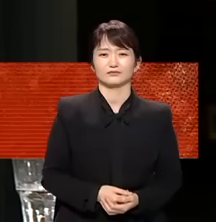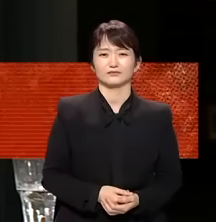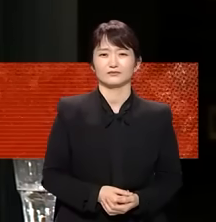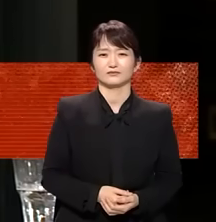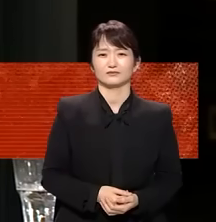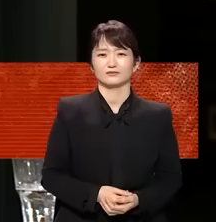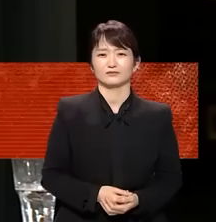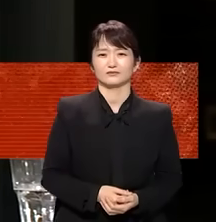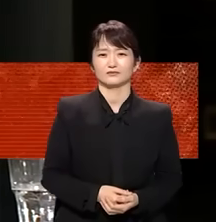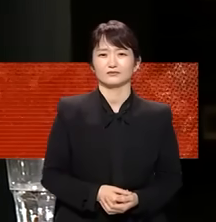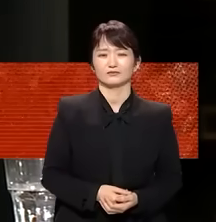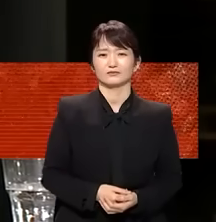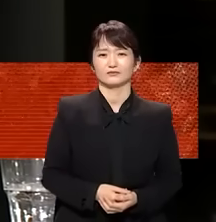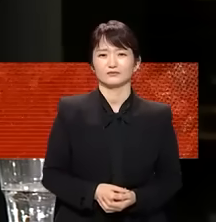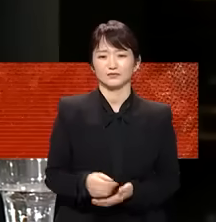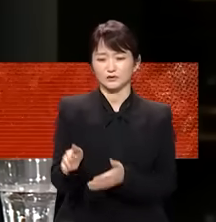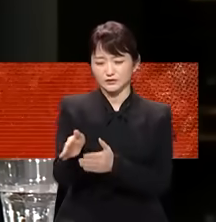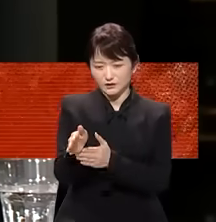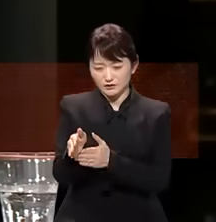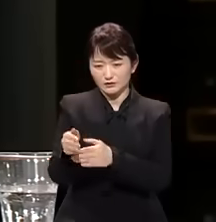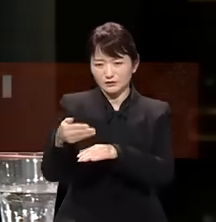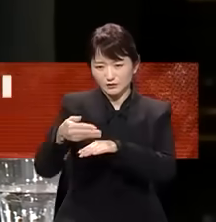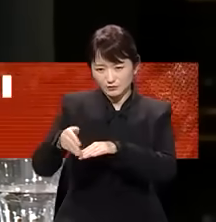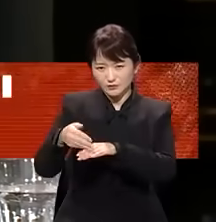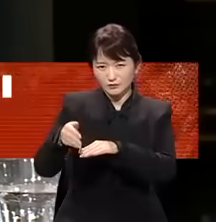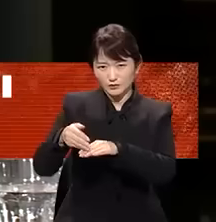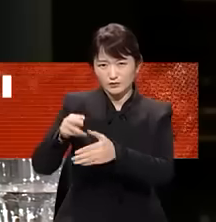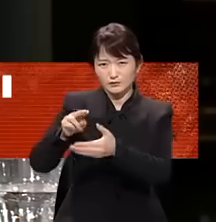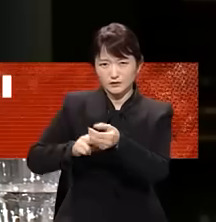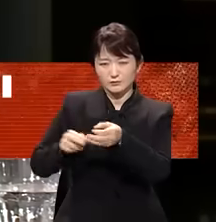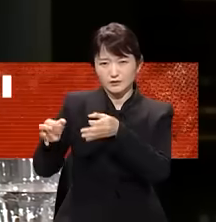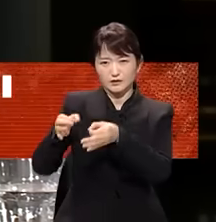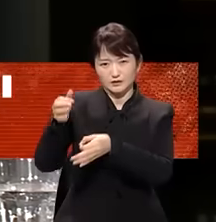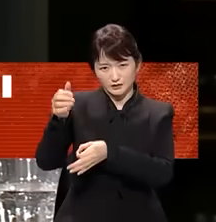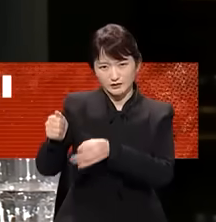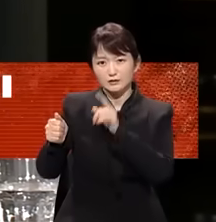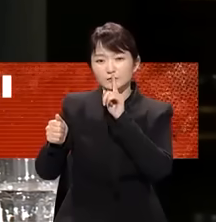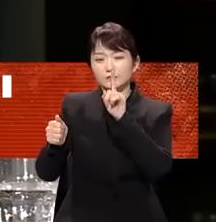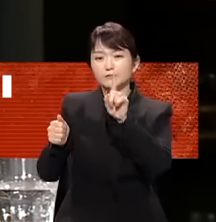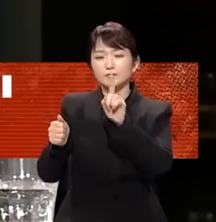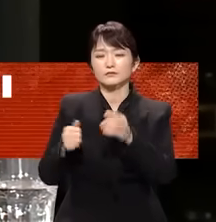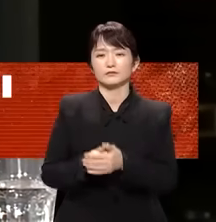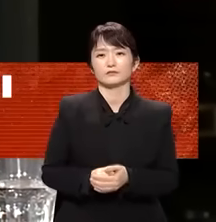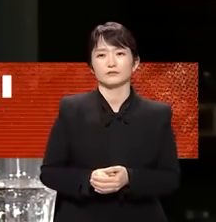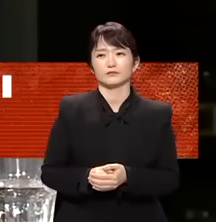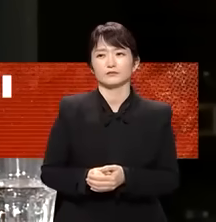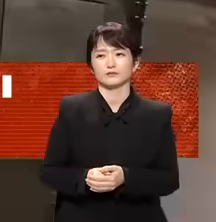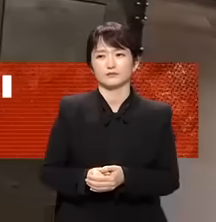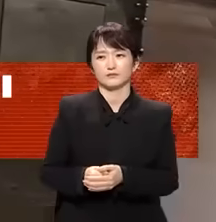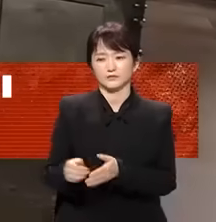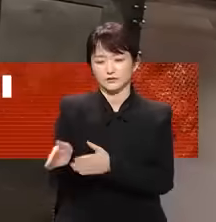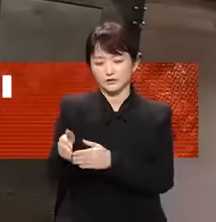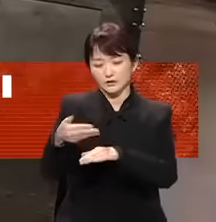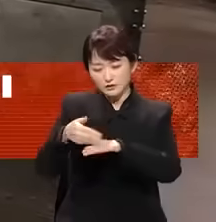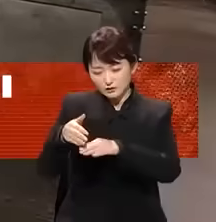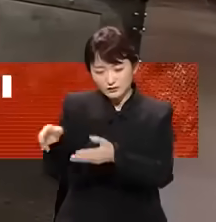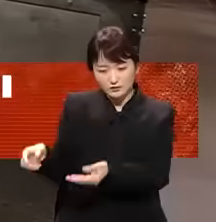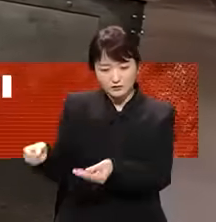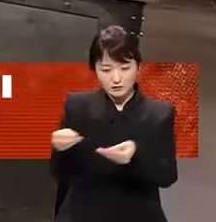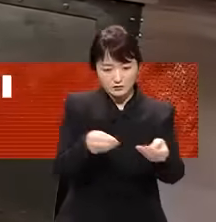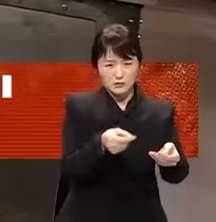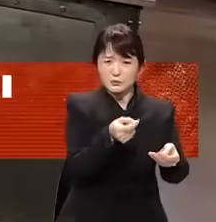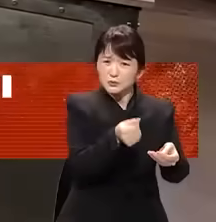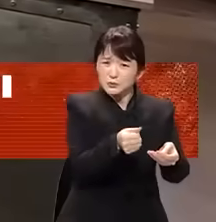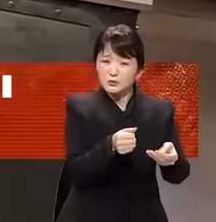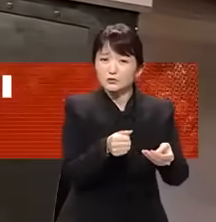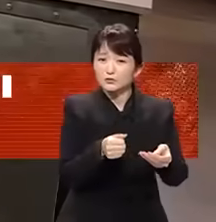근데 회집 사장님이 또 얘기하신게 있어요네 일단은 회가 너무 적게 나오니까 그 해당 손님들이